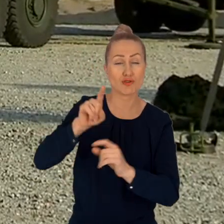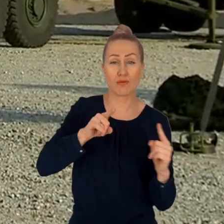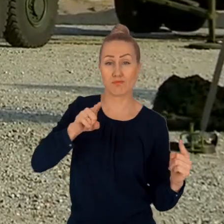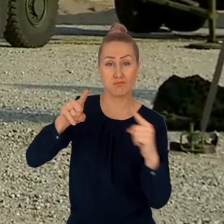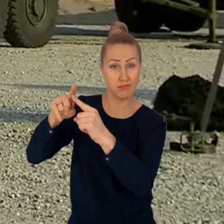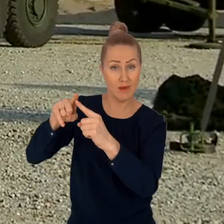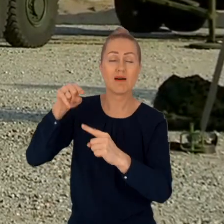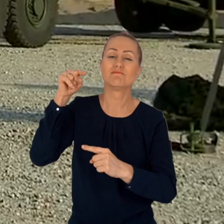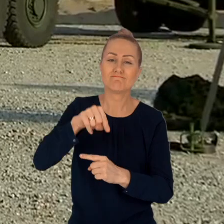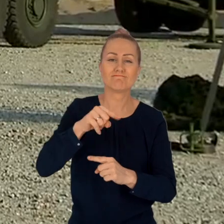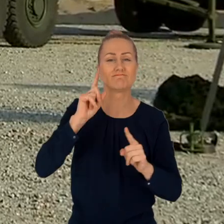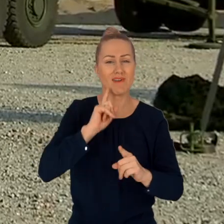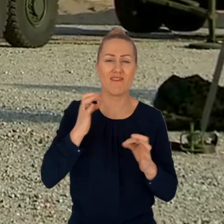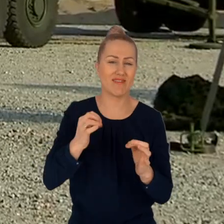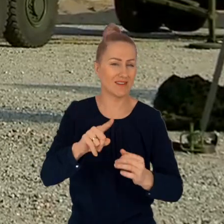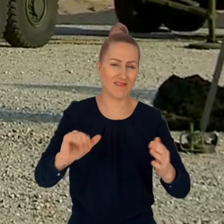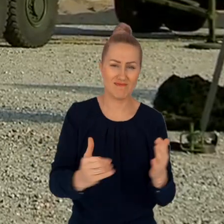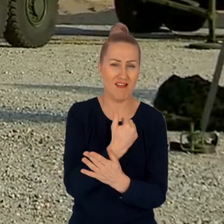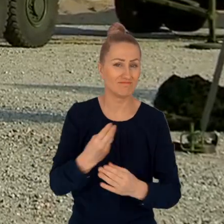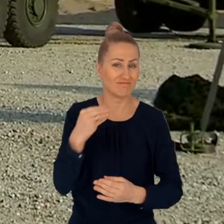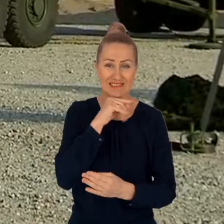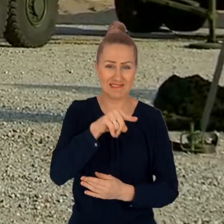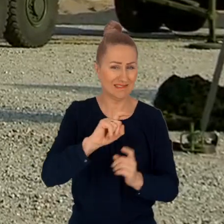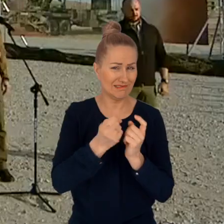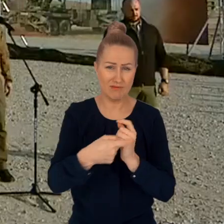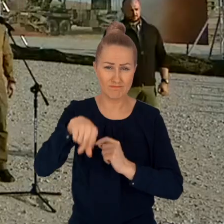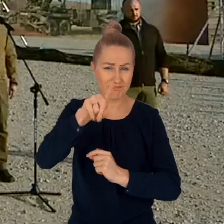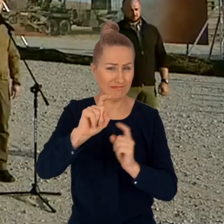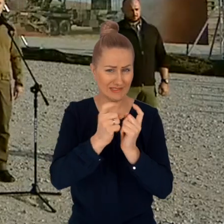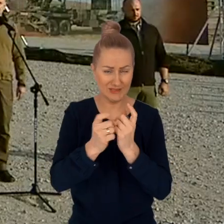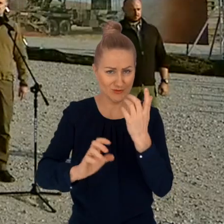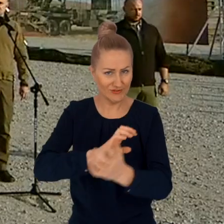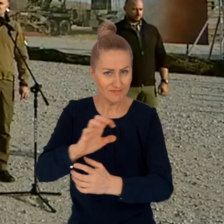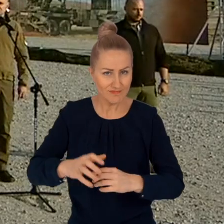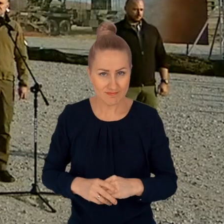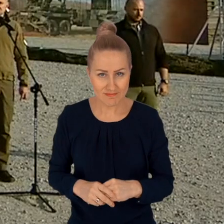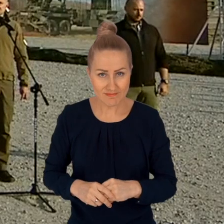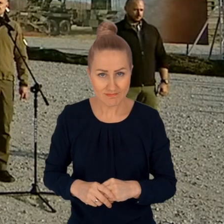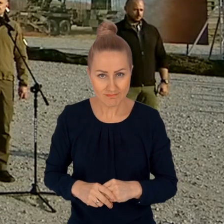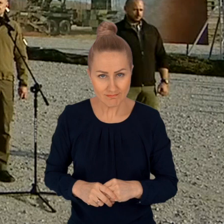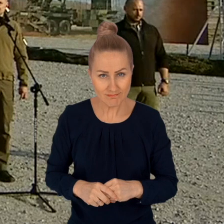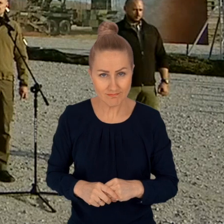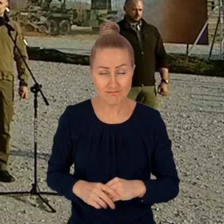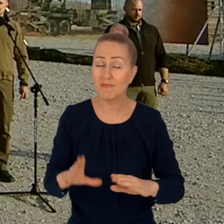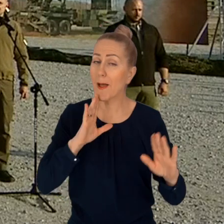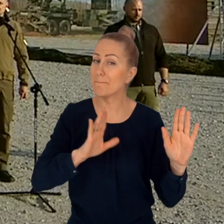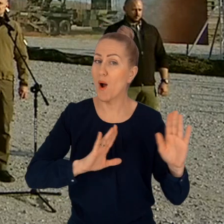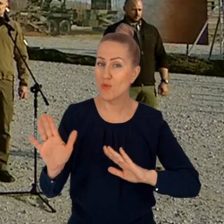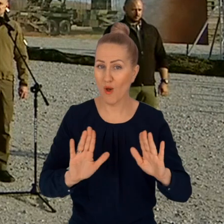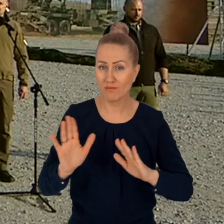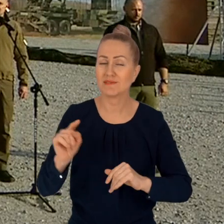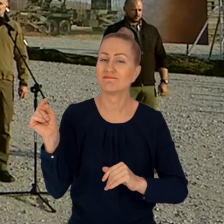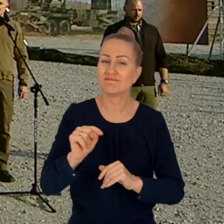tej chwili bez wątpienia najnowocześniejszej na świecie. Ponieważ podobny system